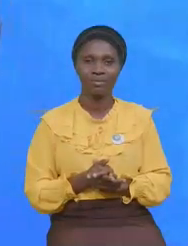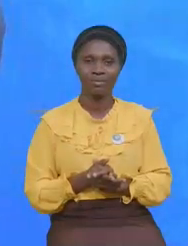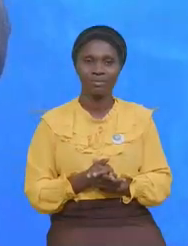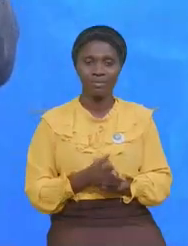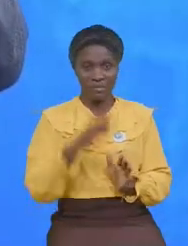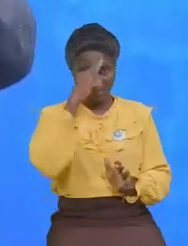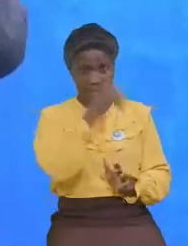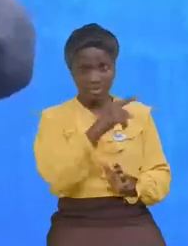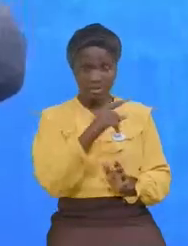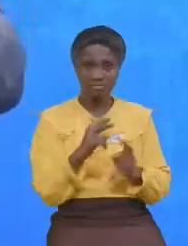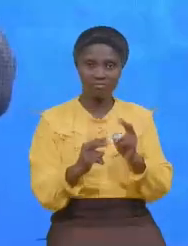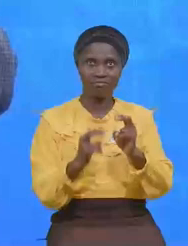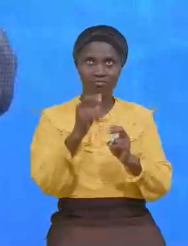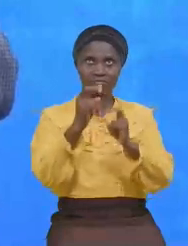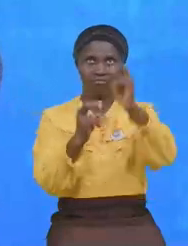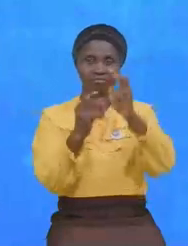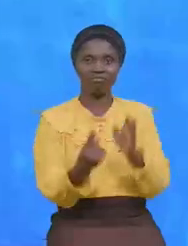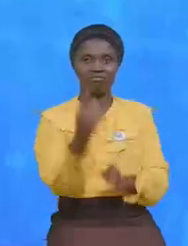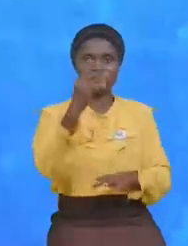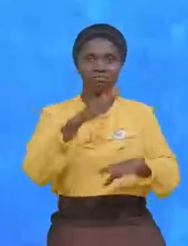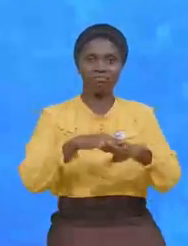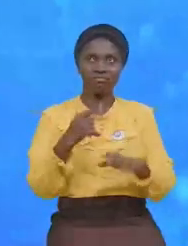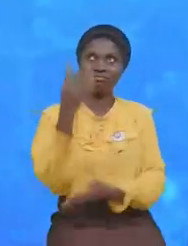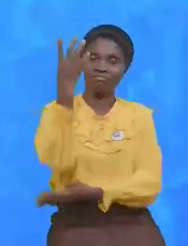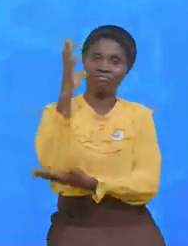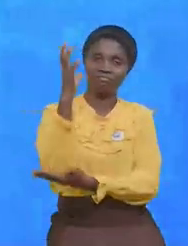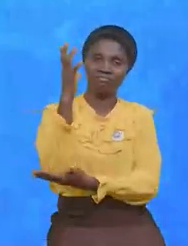monté sur un sycomore